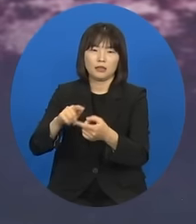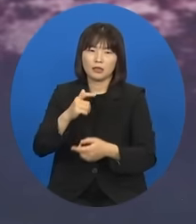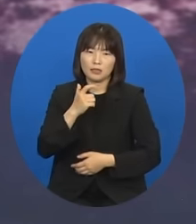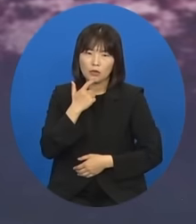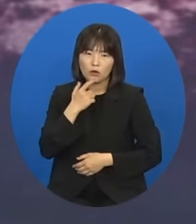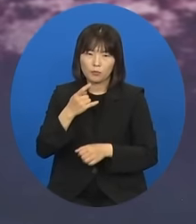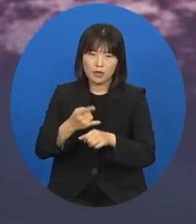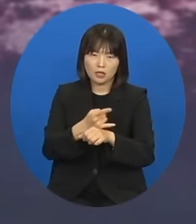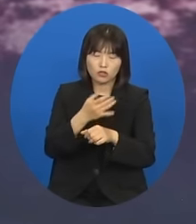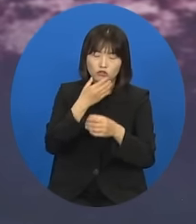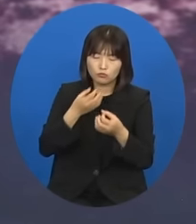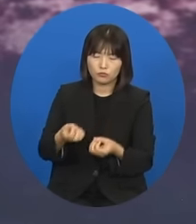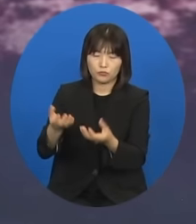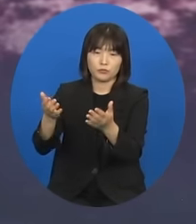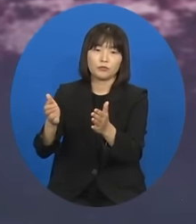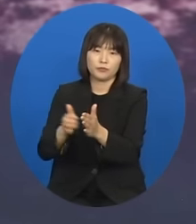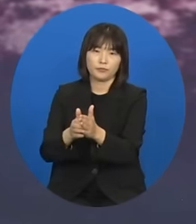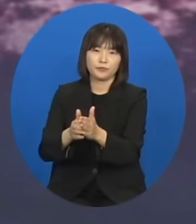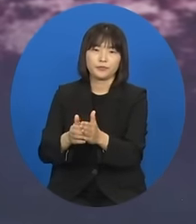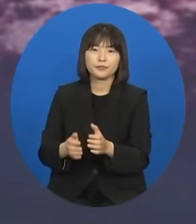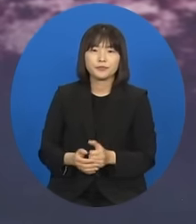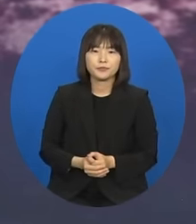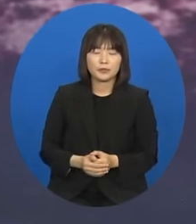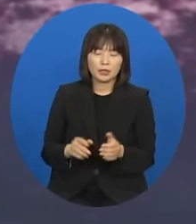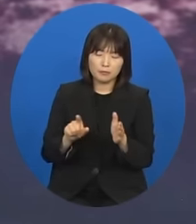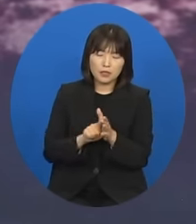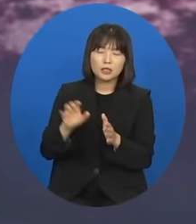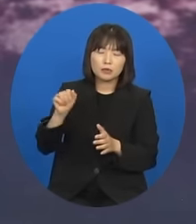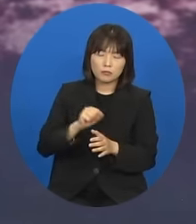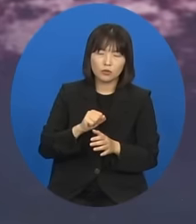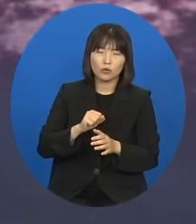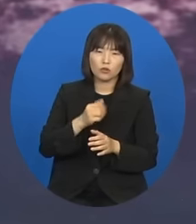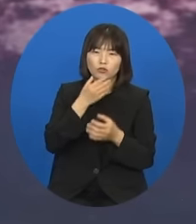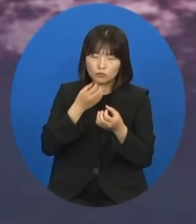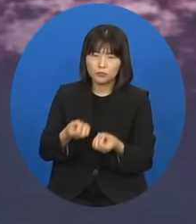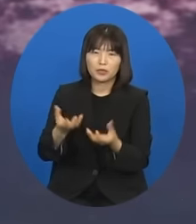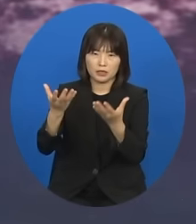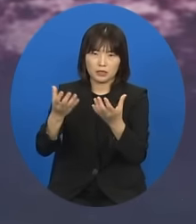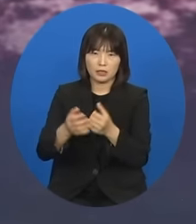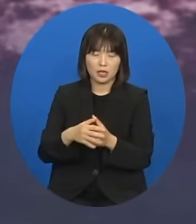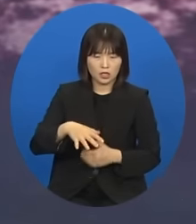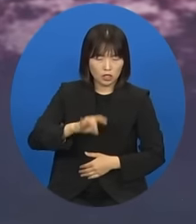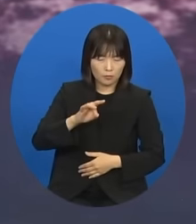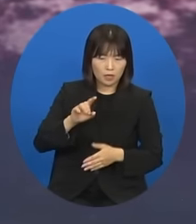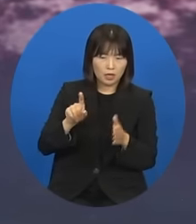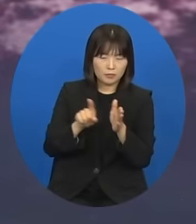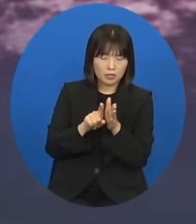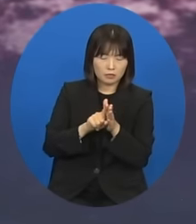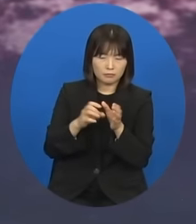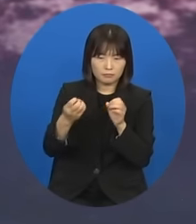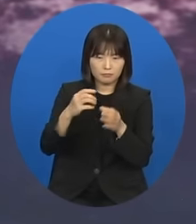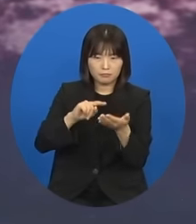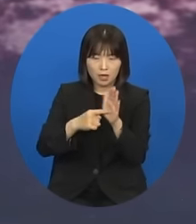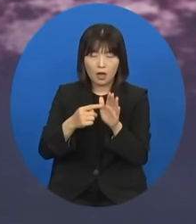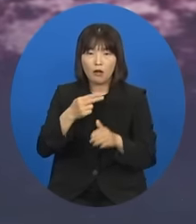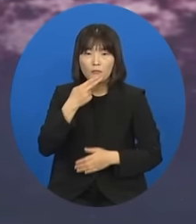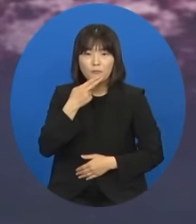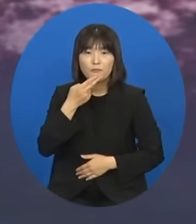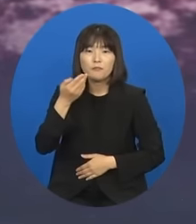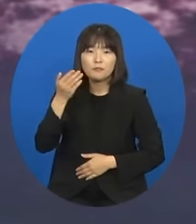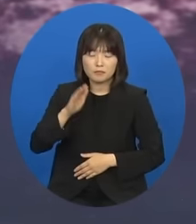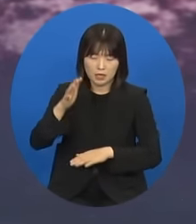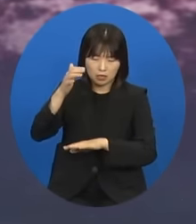야곱과에게 축복을 했다 믿음으로 했다는 거 처음에는 믿음으로 반응하지 않았지만 마지막에는